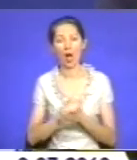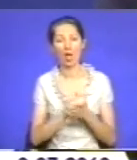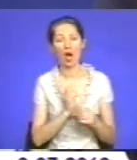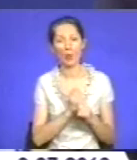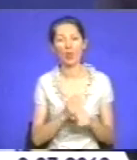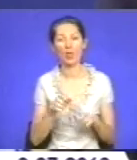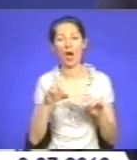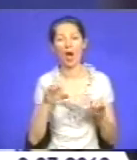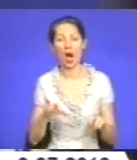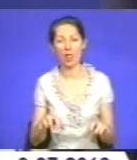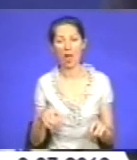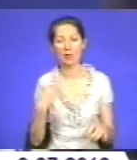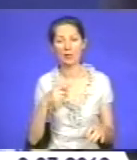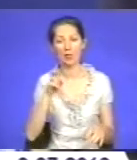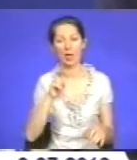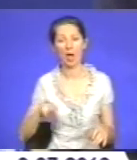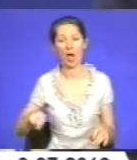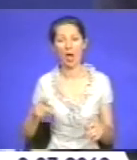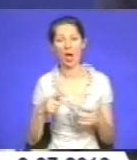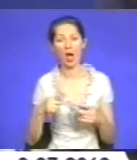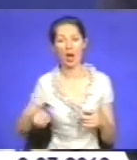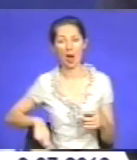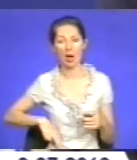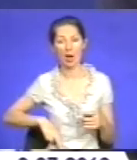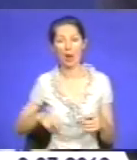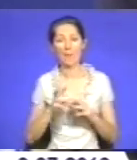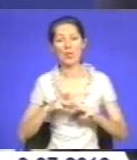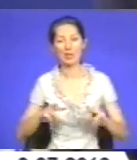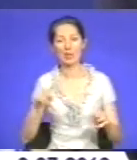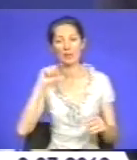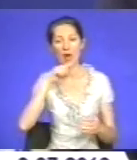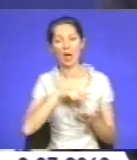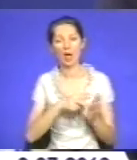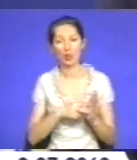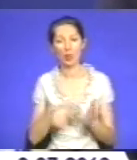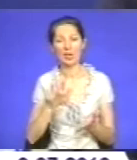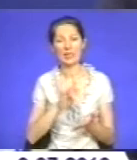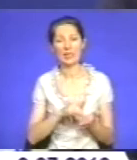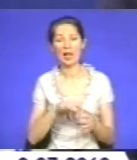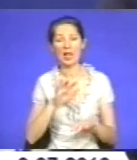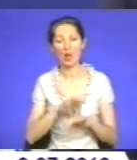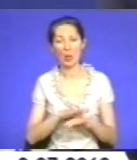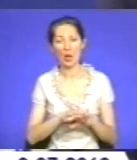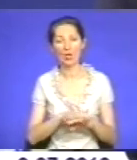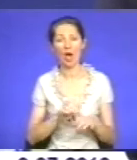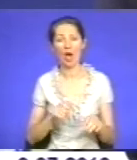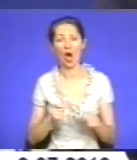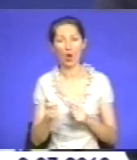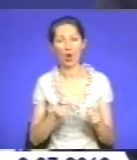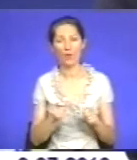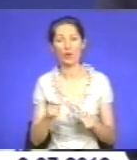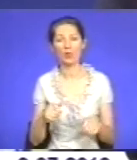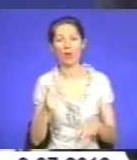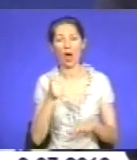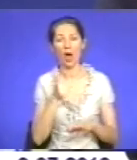руководство Кабинета министров, Министерство финансов, Министерство экономики, Центрального банка, руководство основных